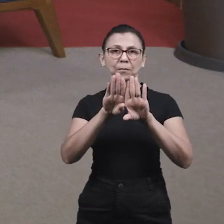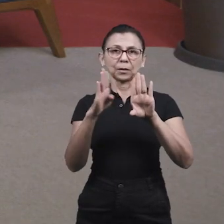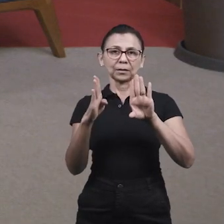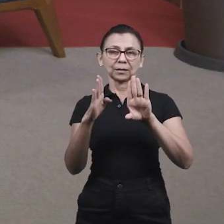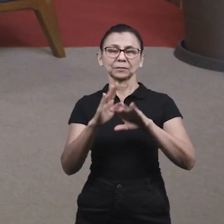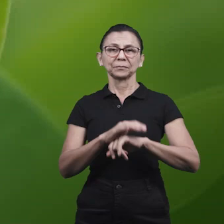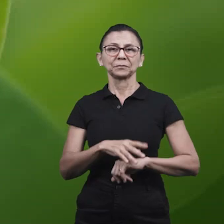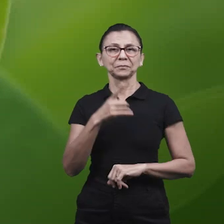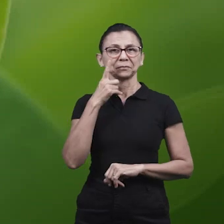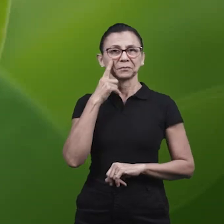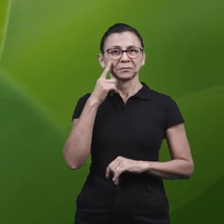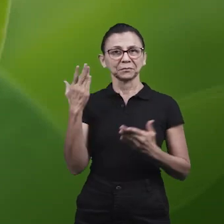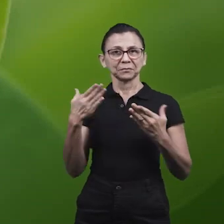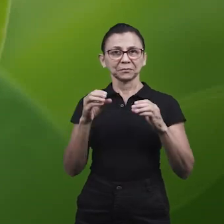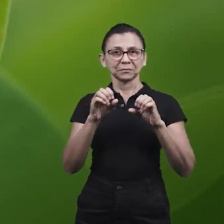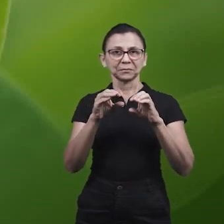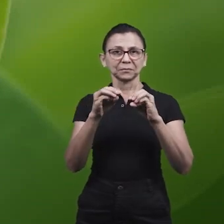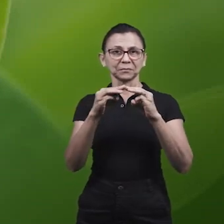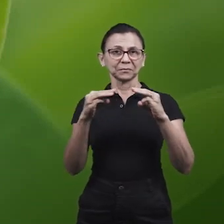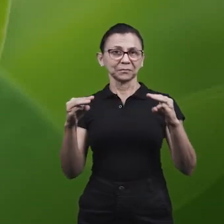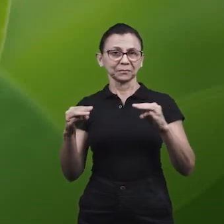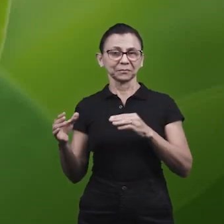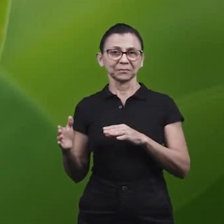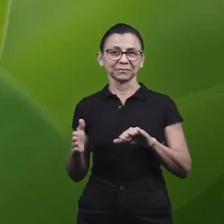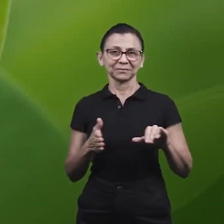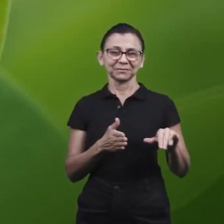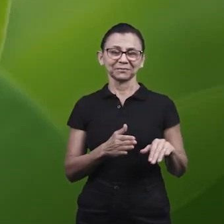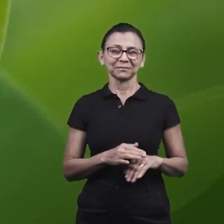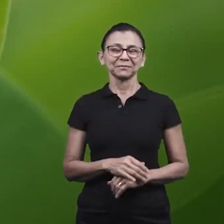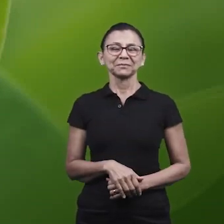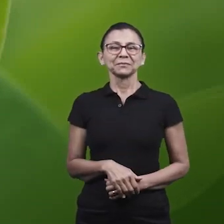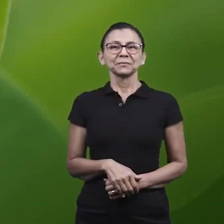au volet Les sons du Manaïm.